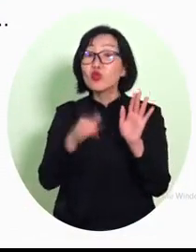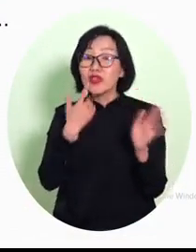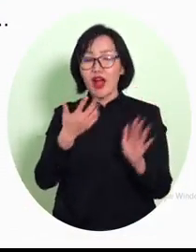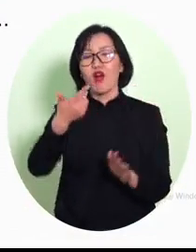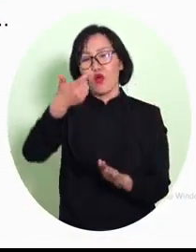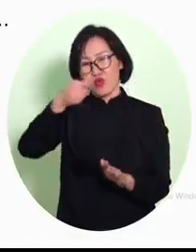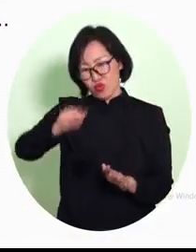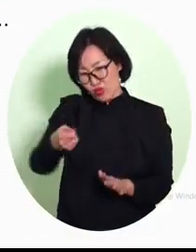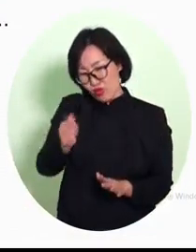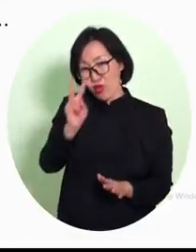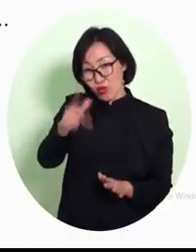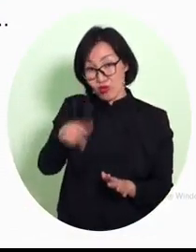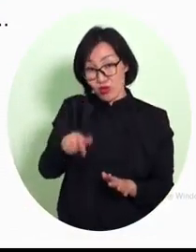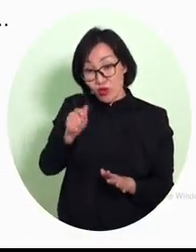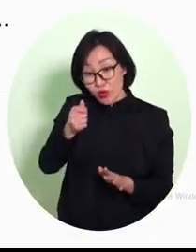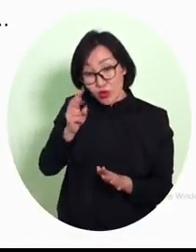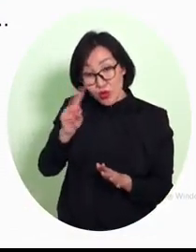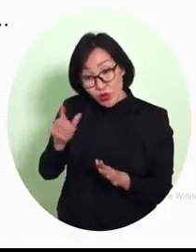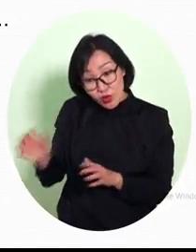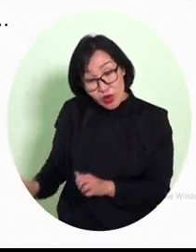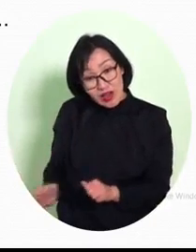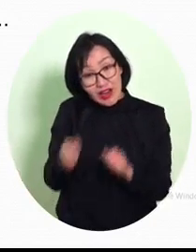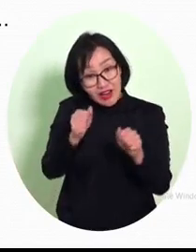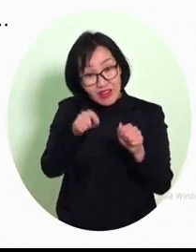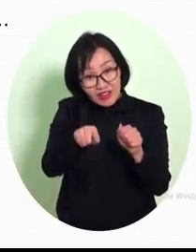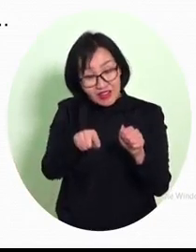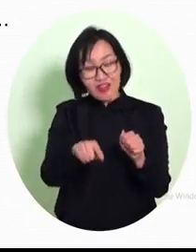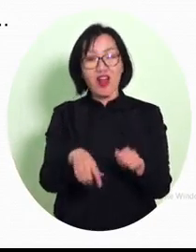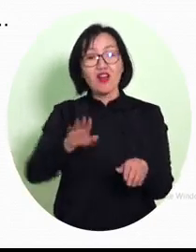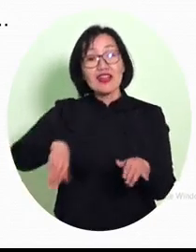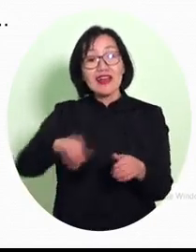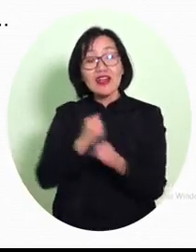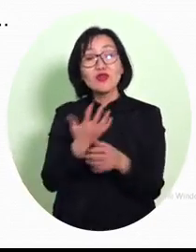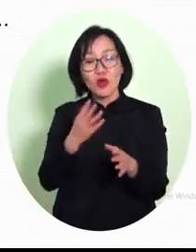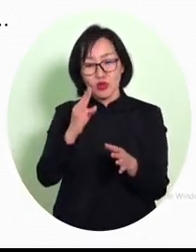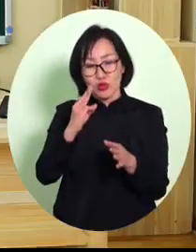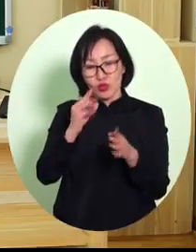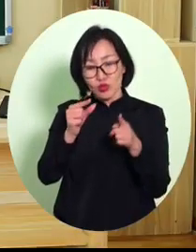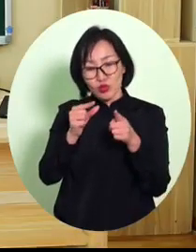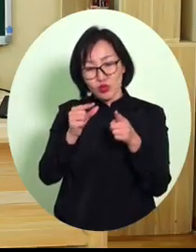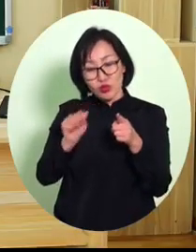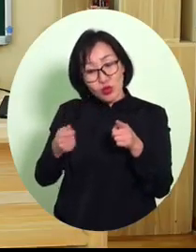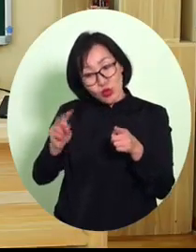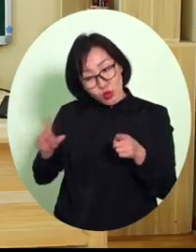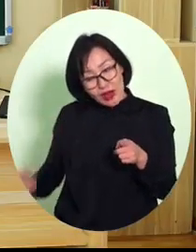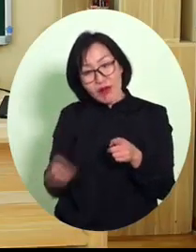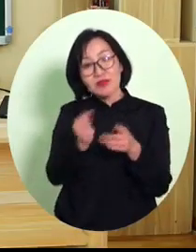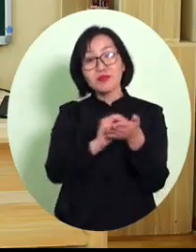зөвдөө түлхүүр үг гэж хэлдэг тийм ээ. За тэгвэл манай хүүхдүүд дараагийн ажил маань юу ахнау? түлхүүр үгийг бичгэн байна.